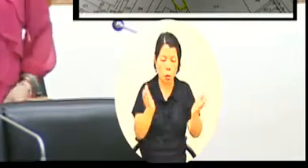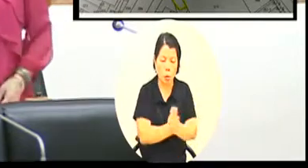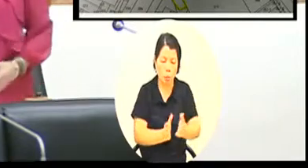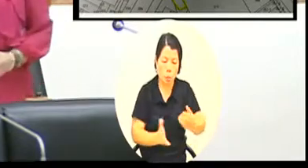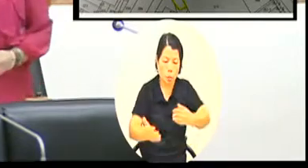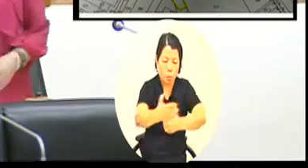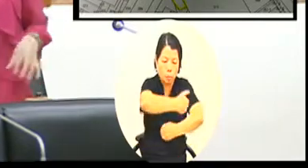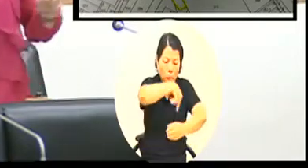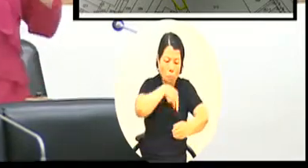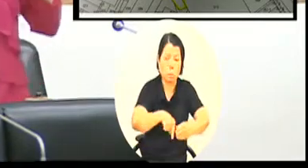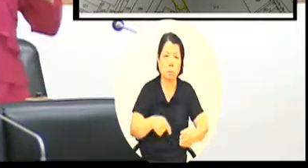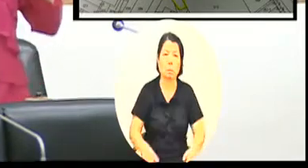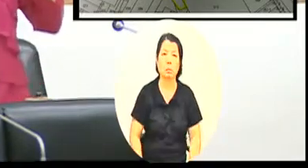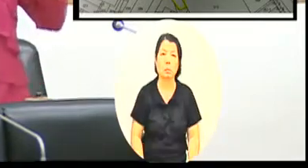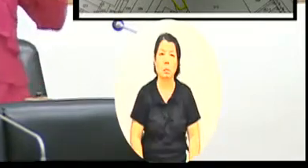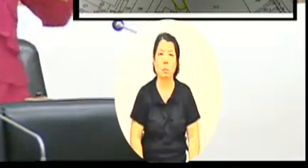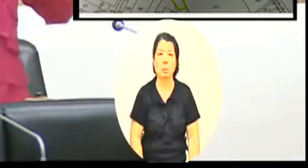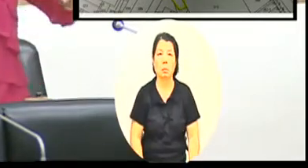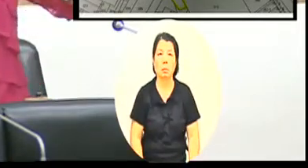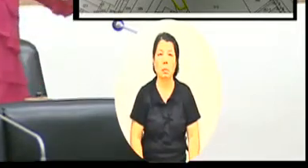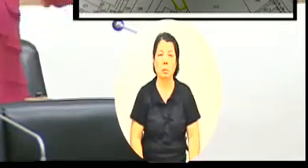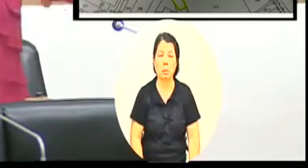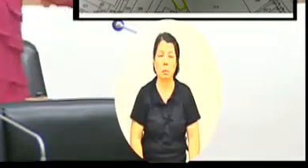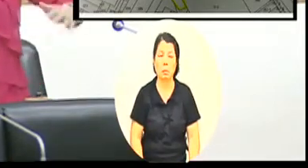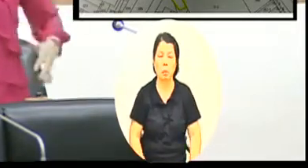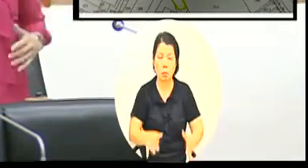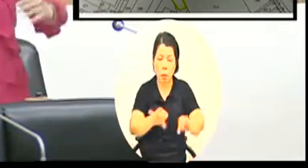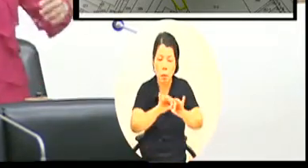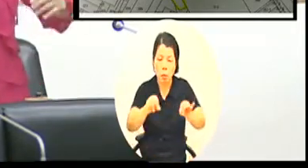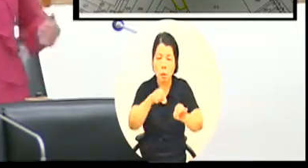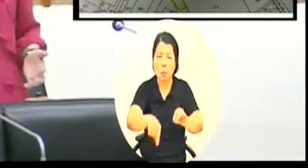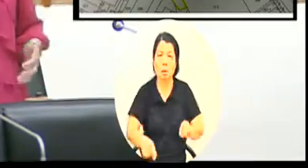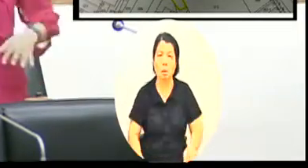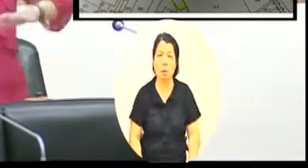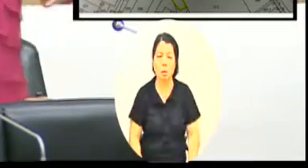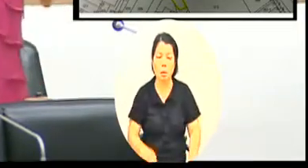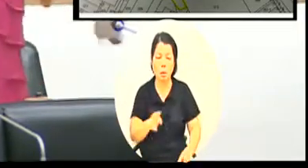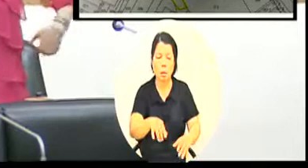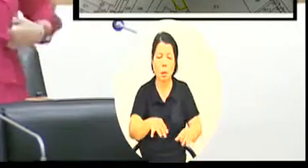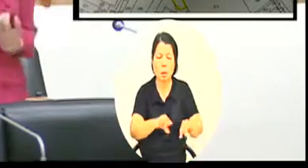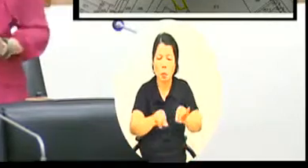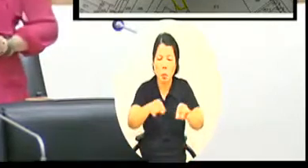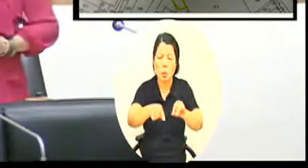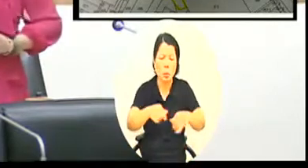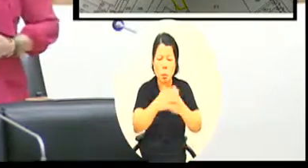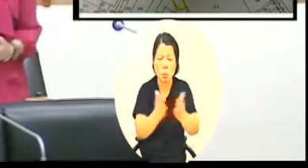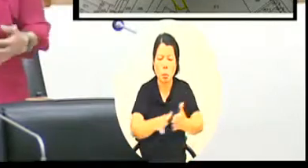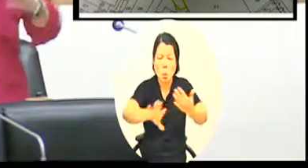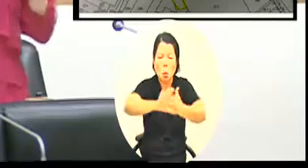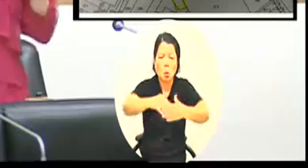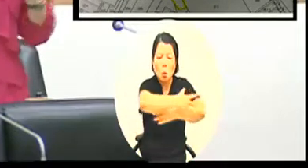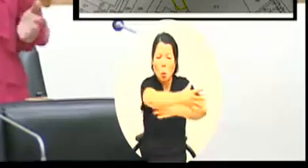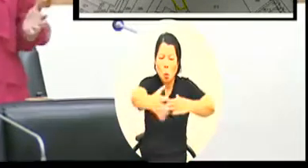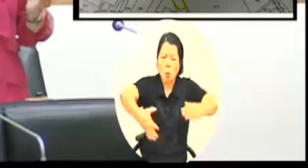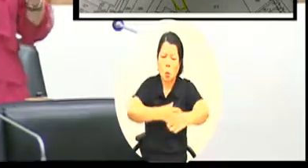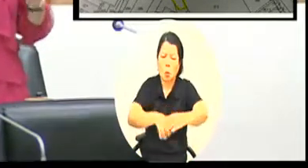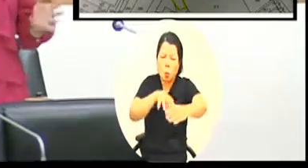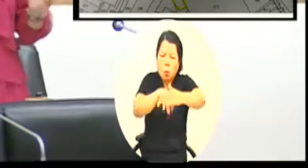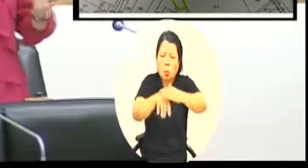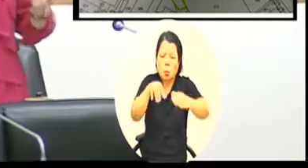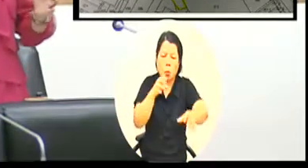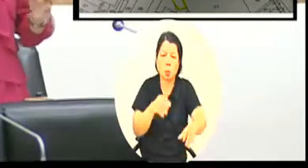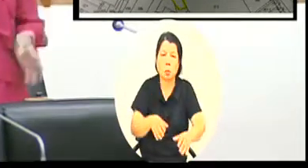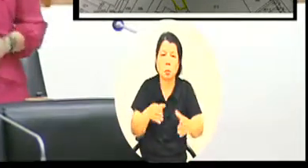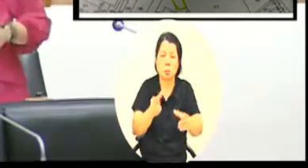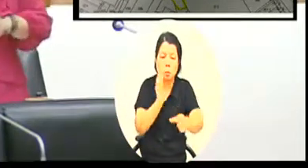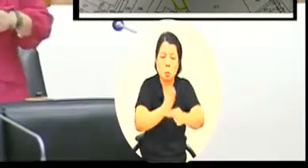里面了。那他已经是他的地理位置已经不是那么的好，因为他被全部包住了。结果你们希望这块